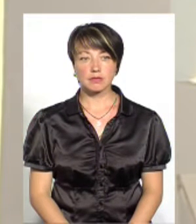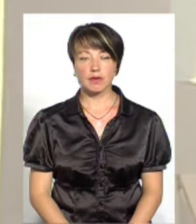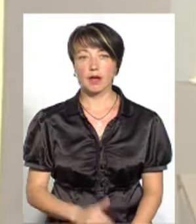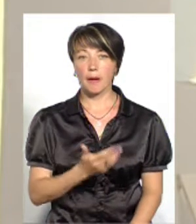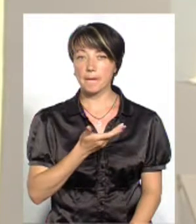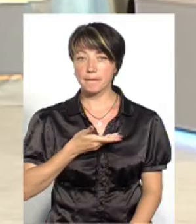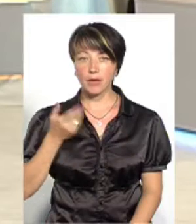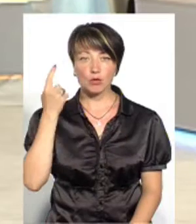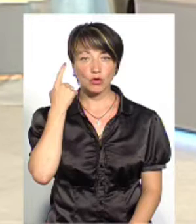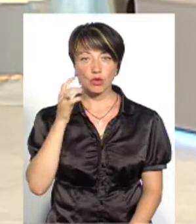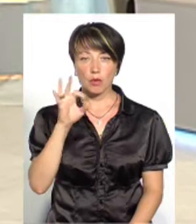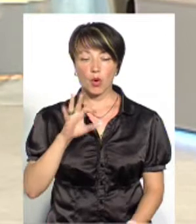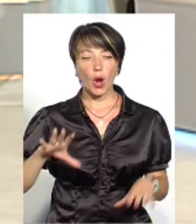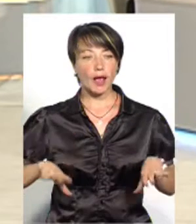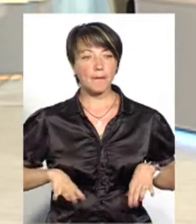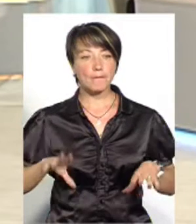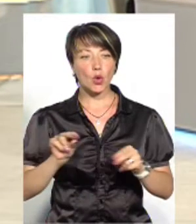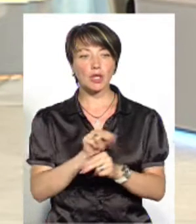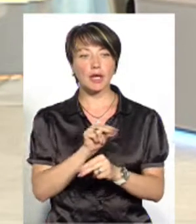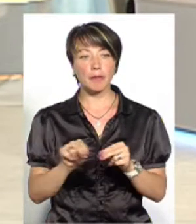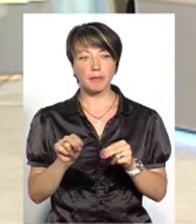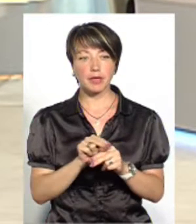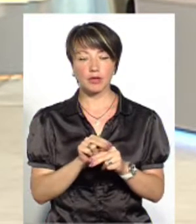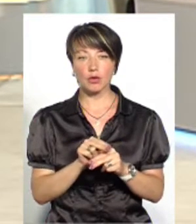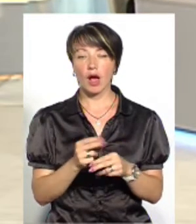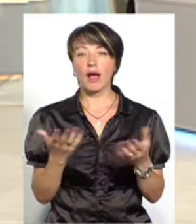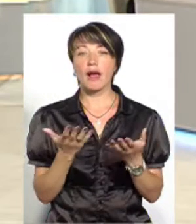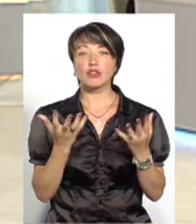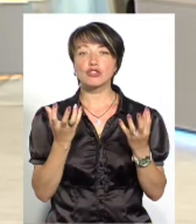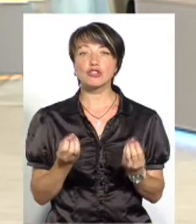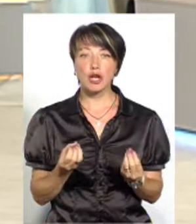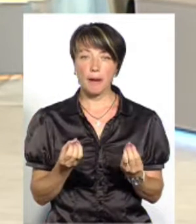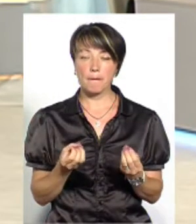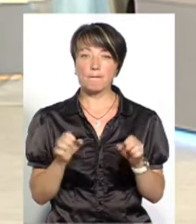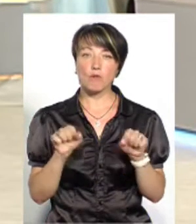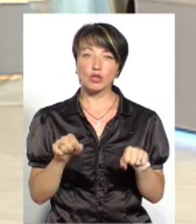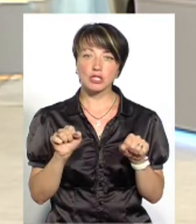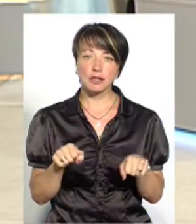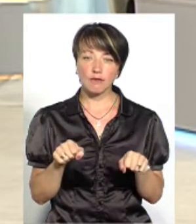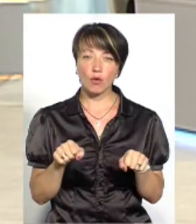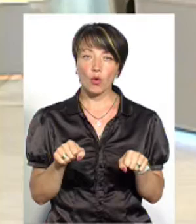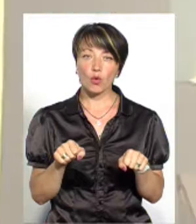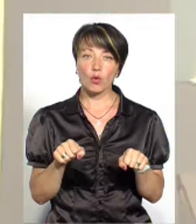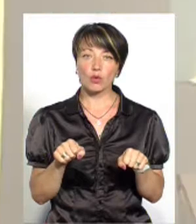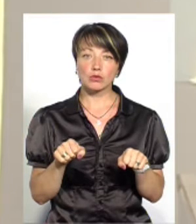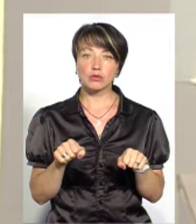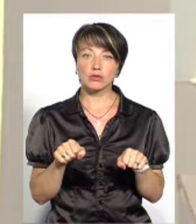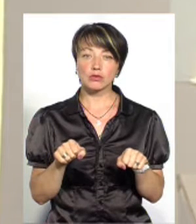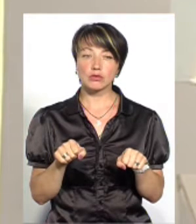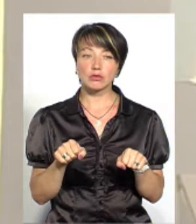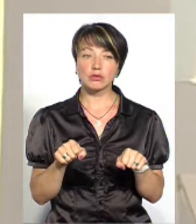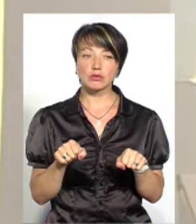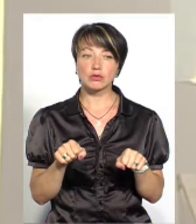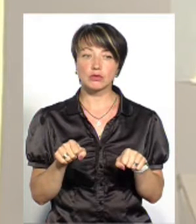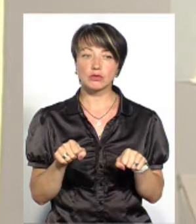Ми почули про іпотерапію. Пане Володимире, а які ще, можливо, не такі